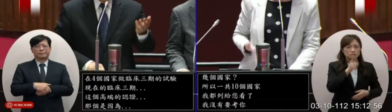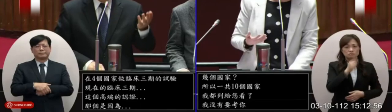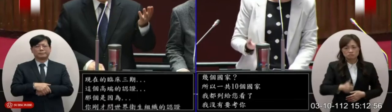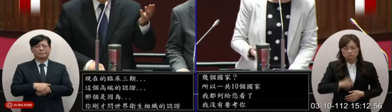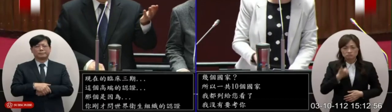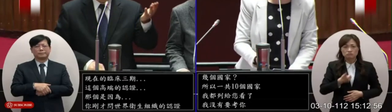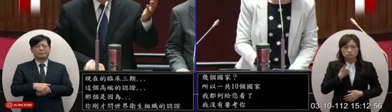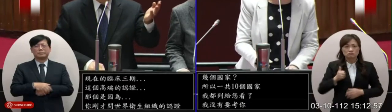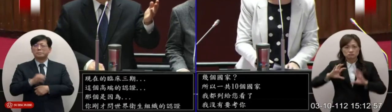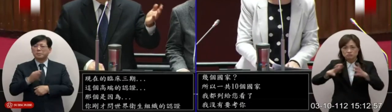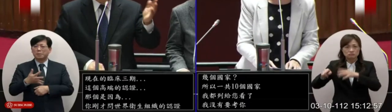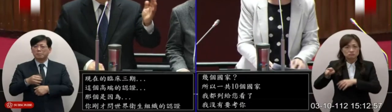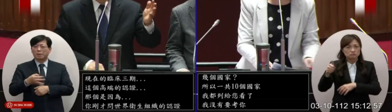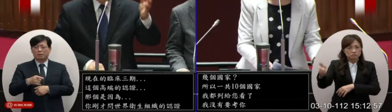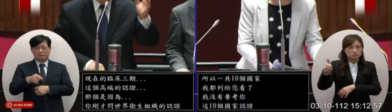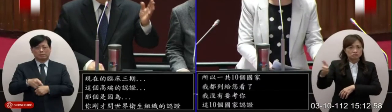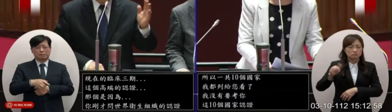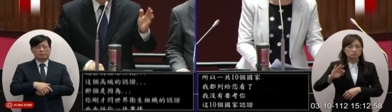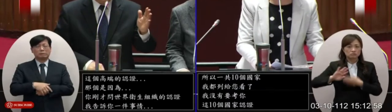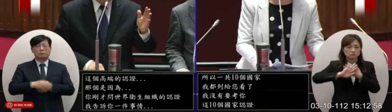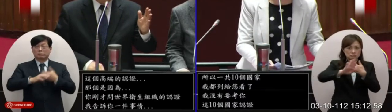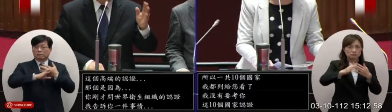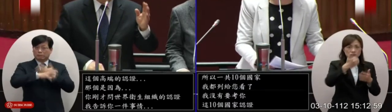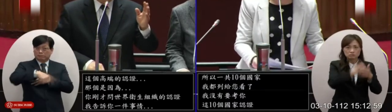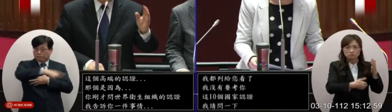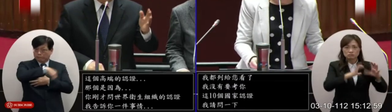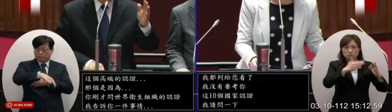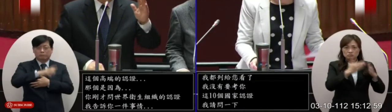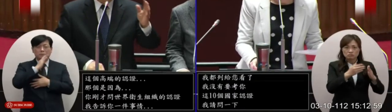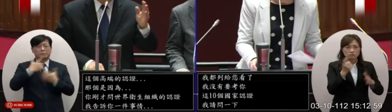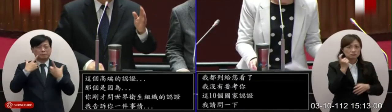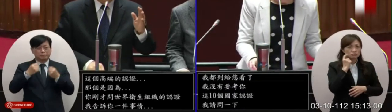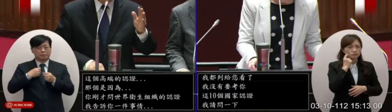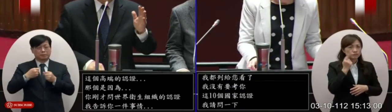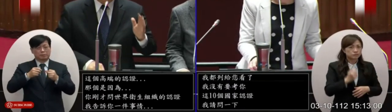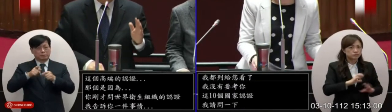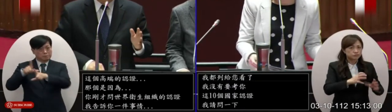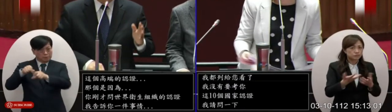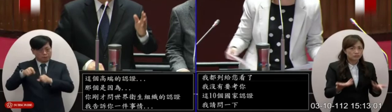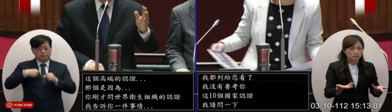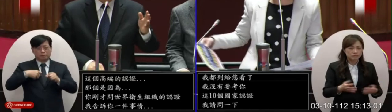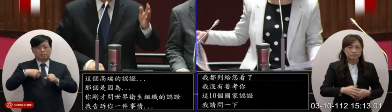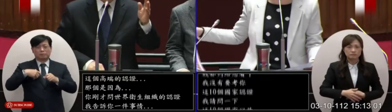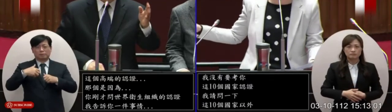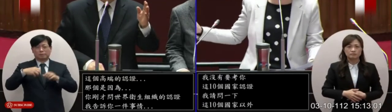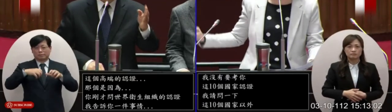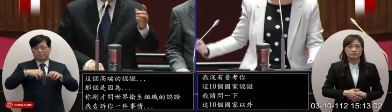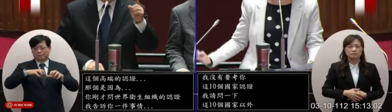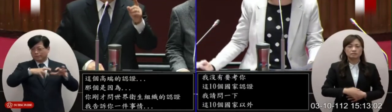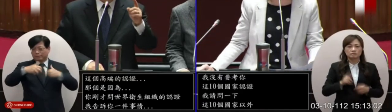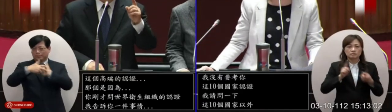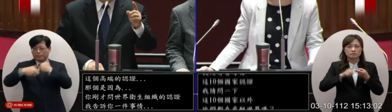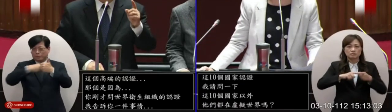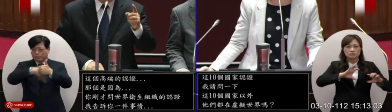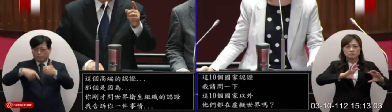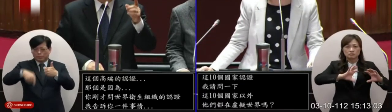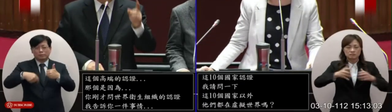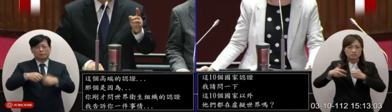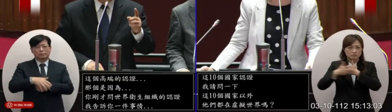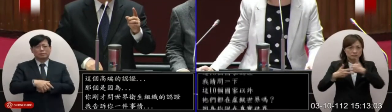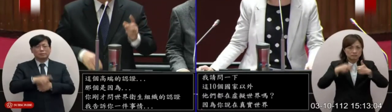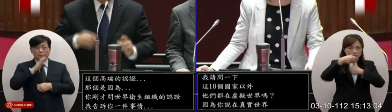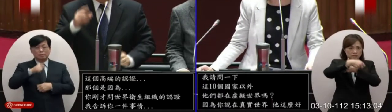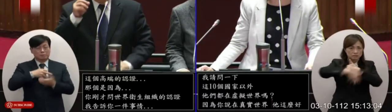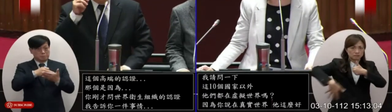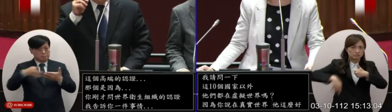界，它这么好，所以 这 些国家， 其他的国家都是采纳世界卫生组织的。 对，那世界卫生组织为何到现